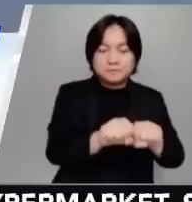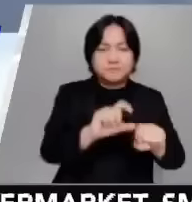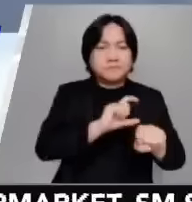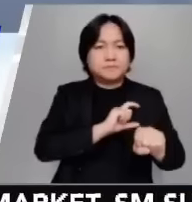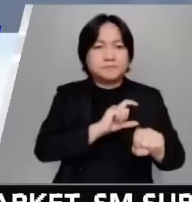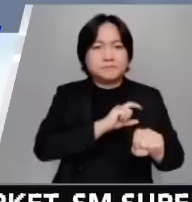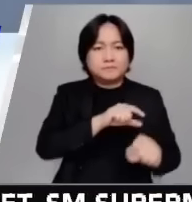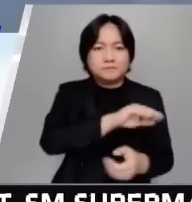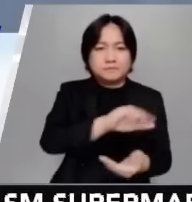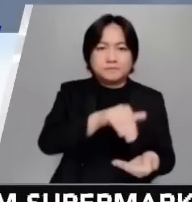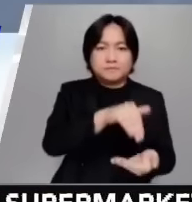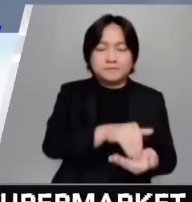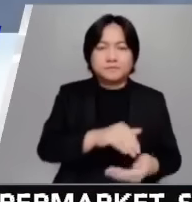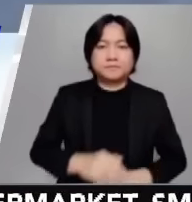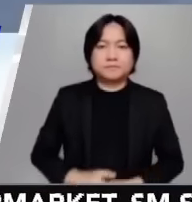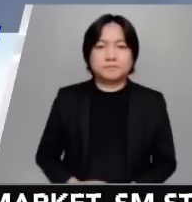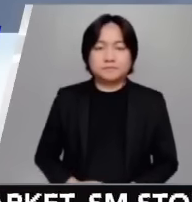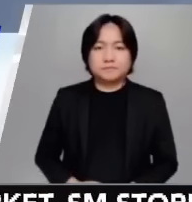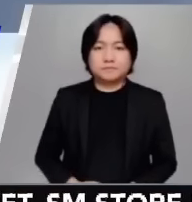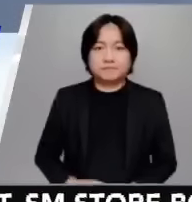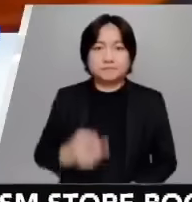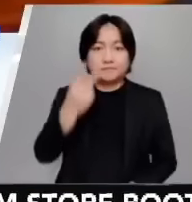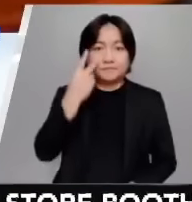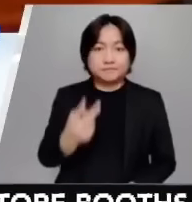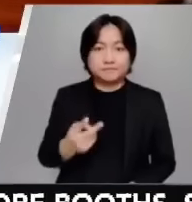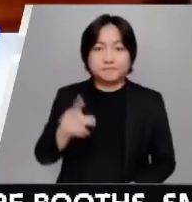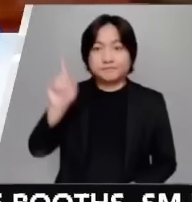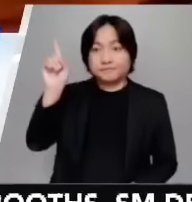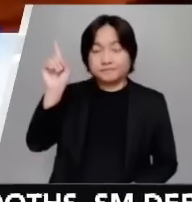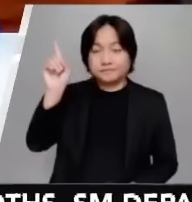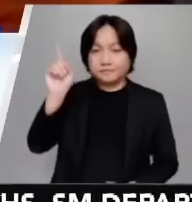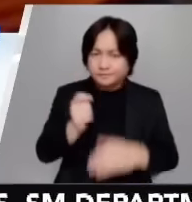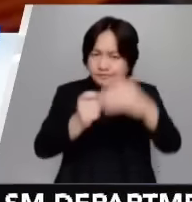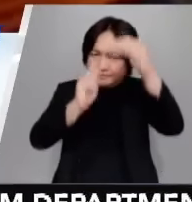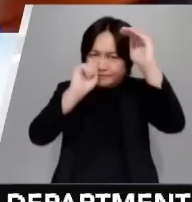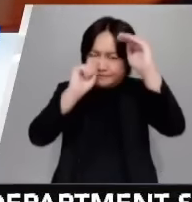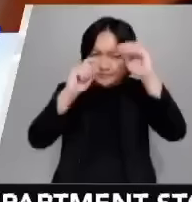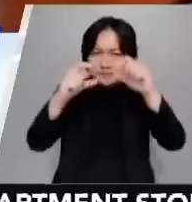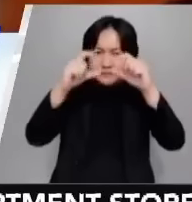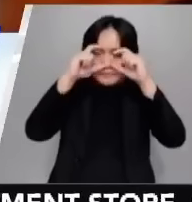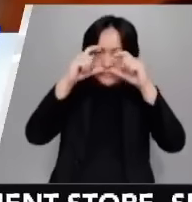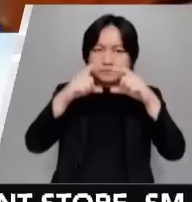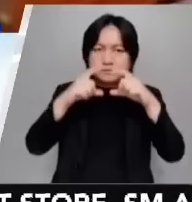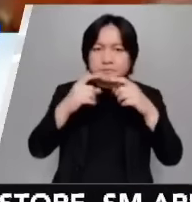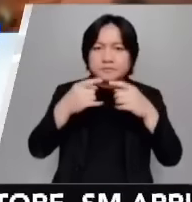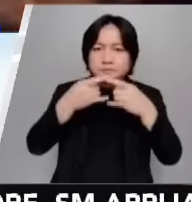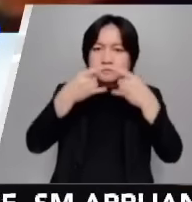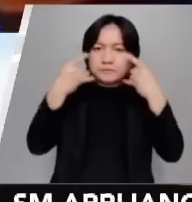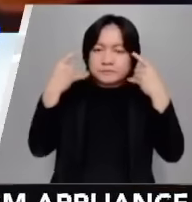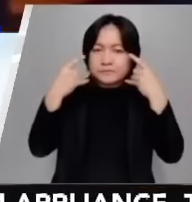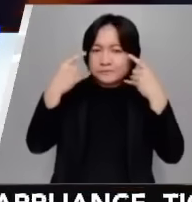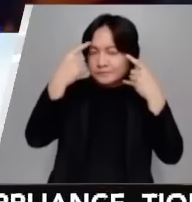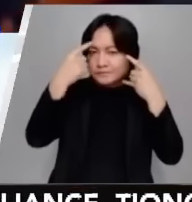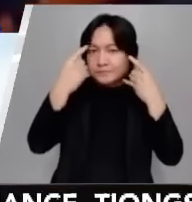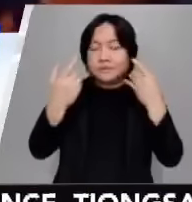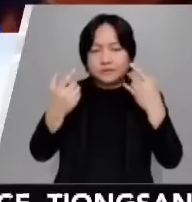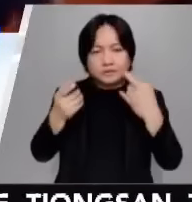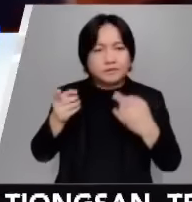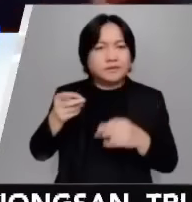naka-cap na may Markang Agila balot na balot mula mukha hanggang katawan nakatakip din ang mukha ng mga kapwa akusado at